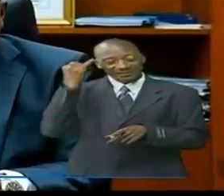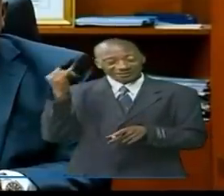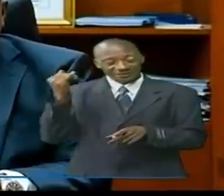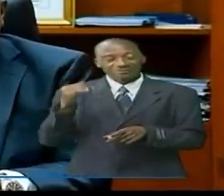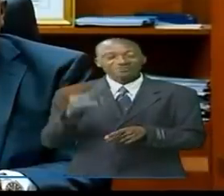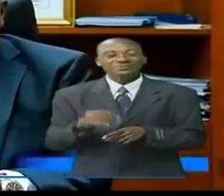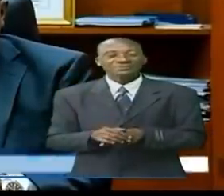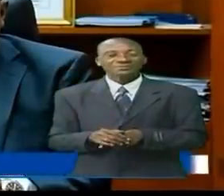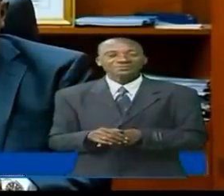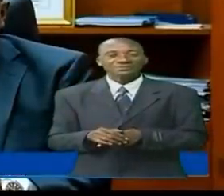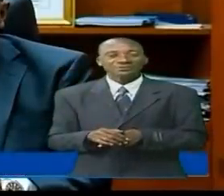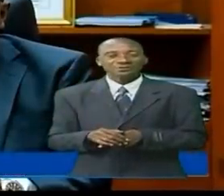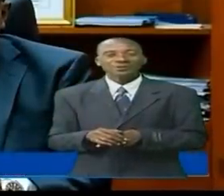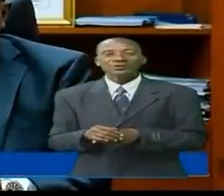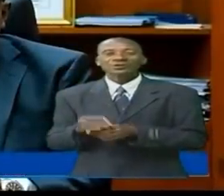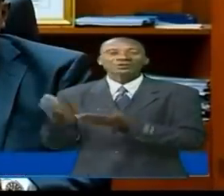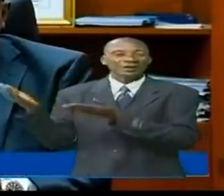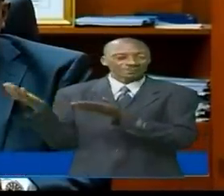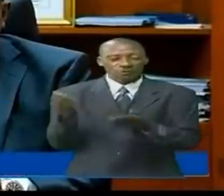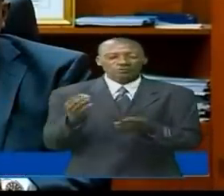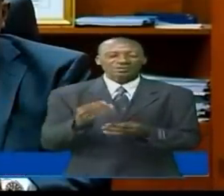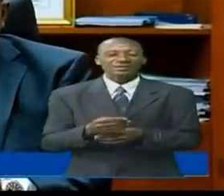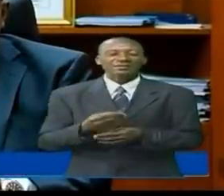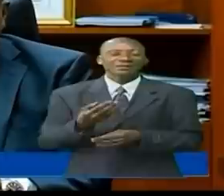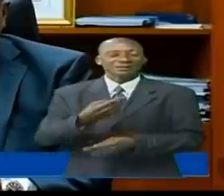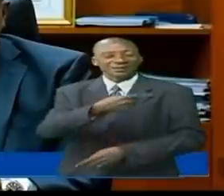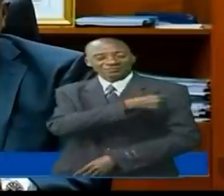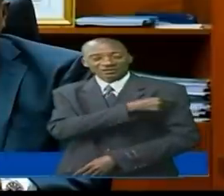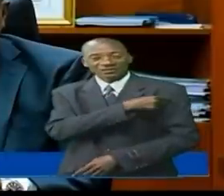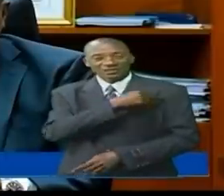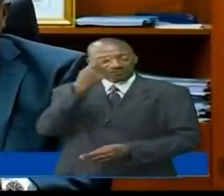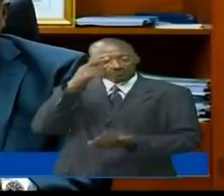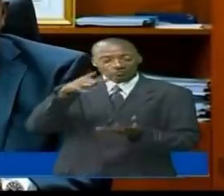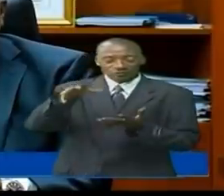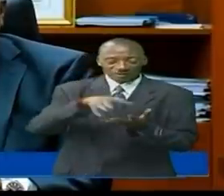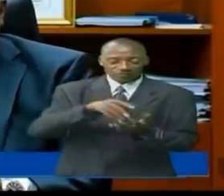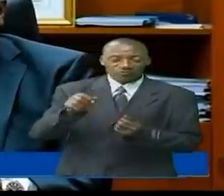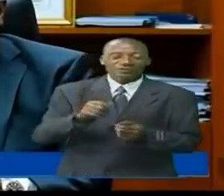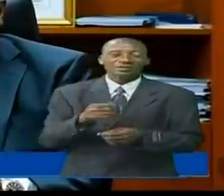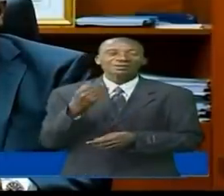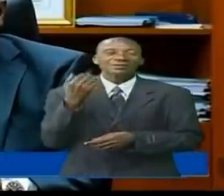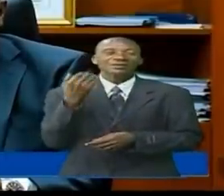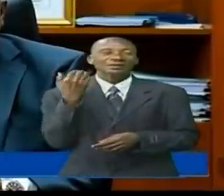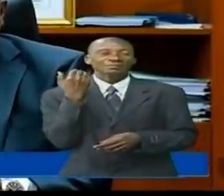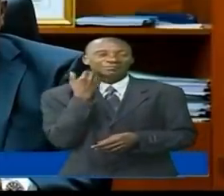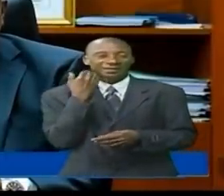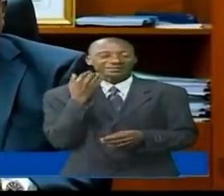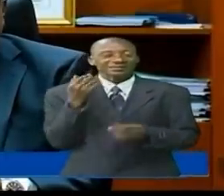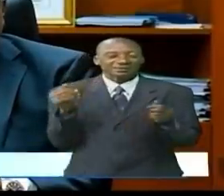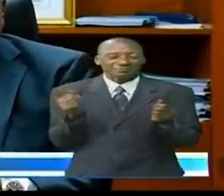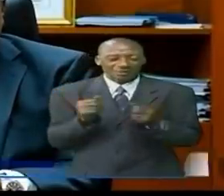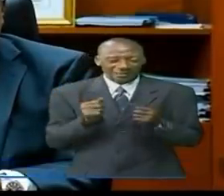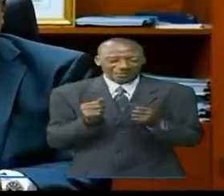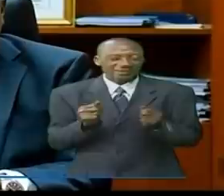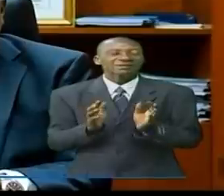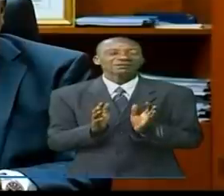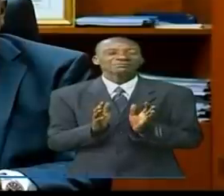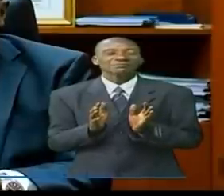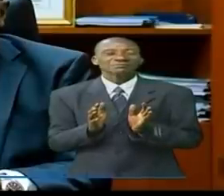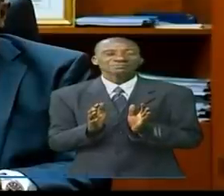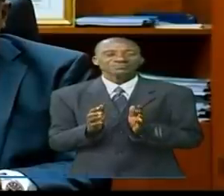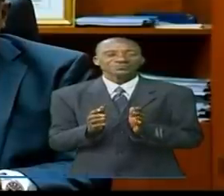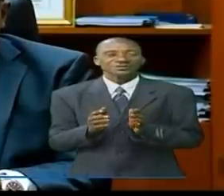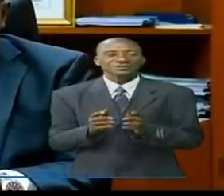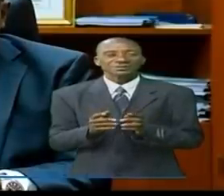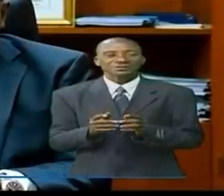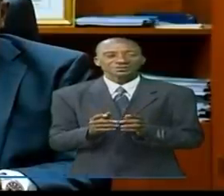recommandé pour lutter contre une parasitose humaine, le RTSS, cité aujourd'hui comme un exemple d'innovation